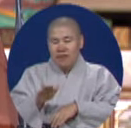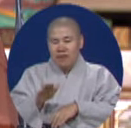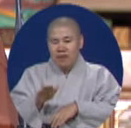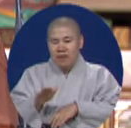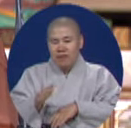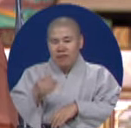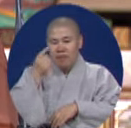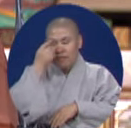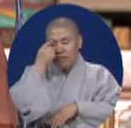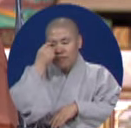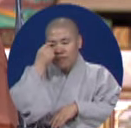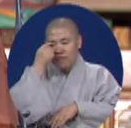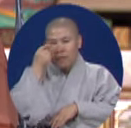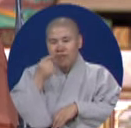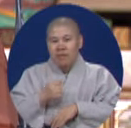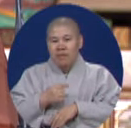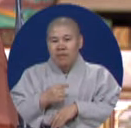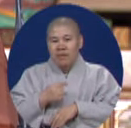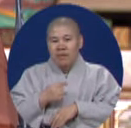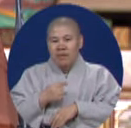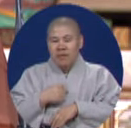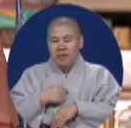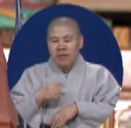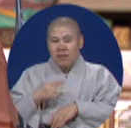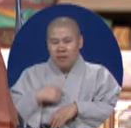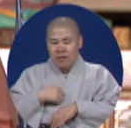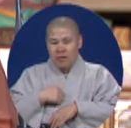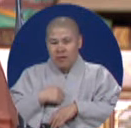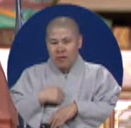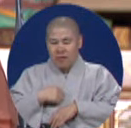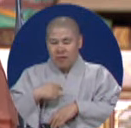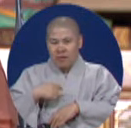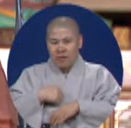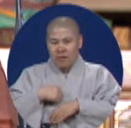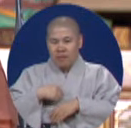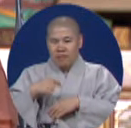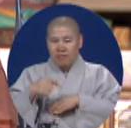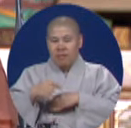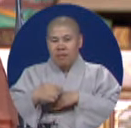그런데 눈이 제가 쟤를 못 봐요.